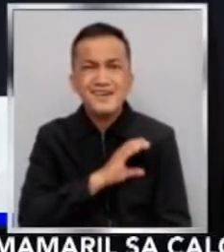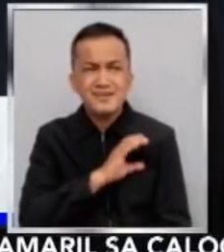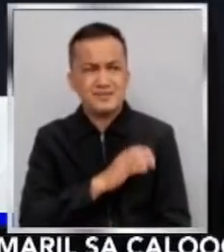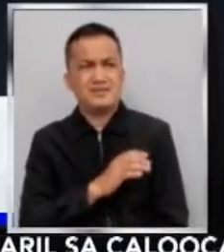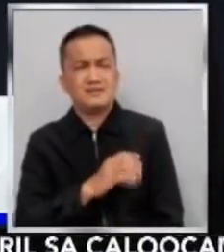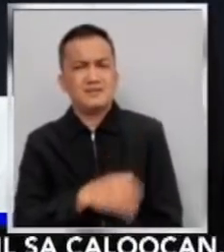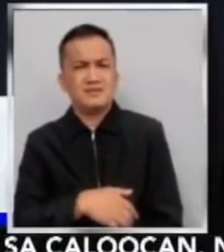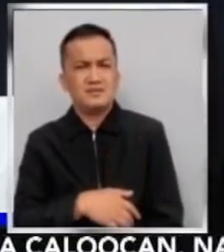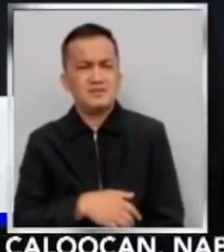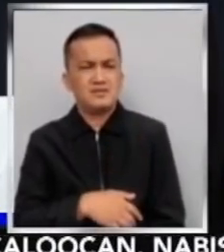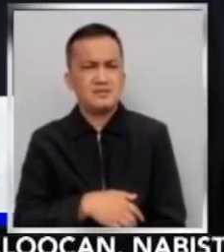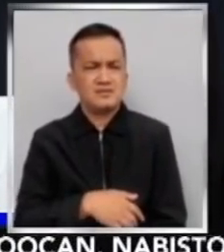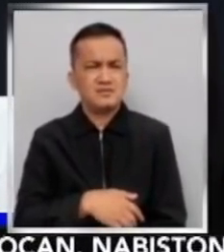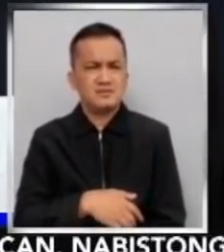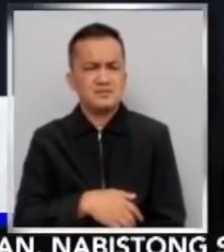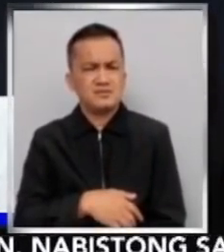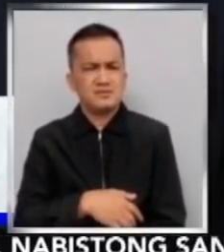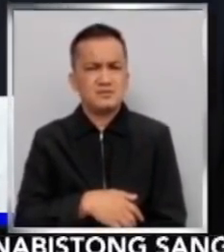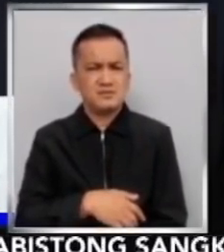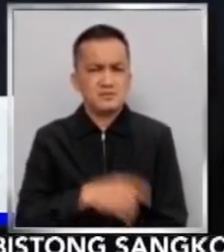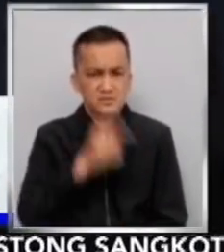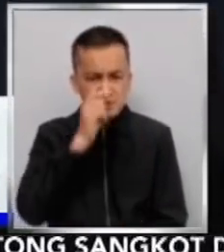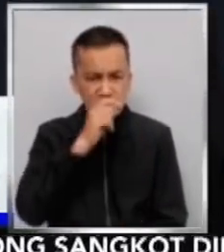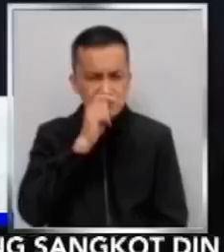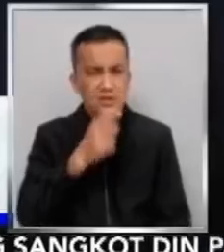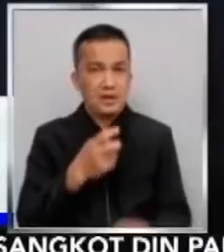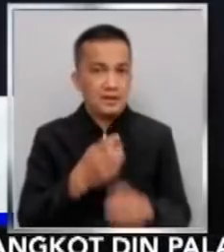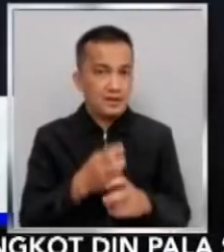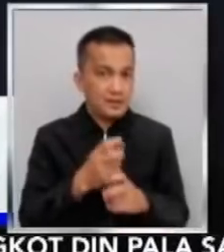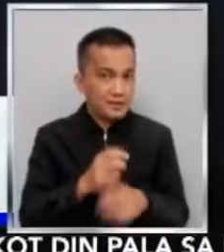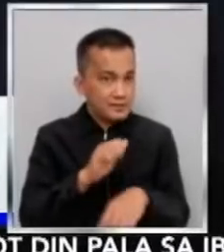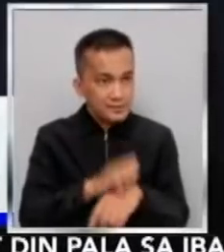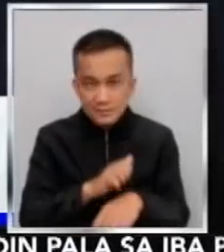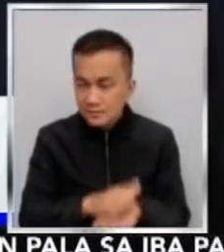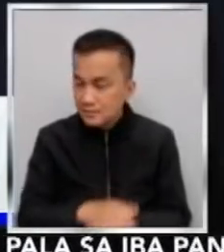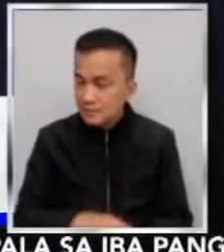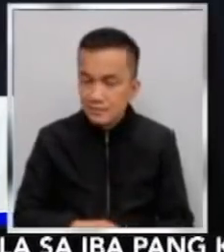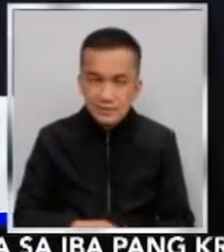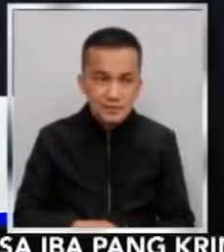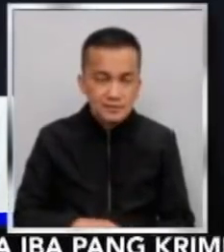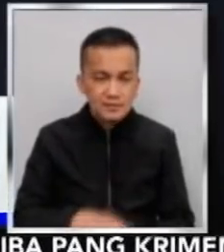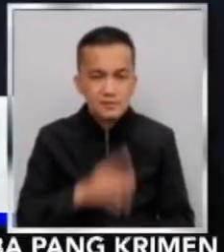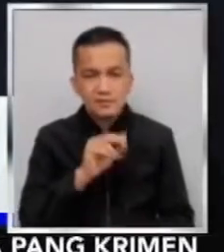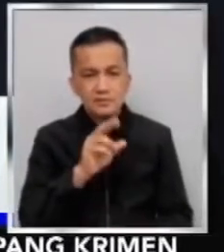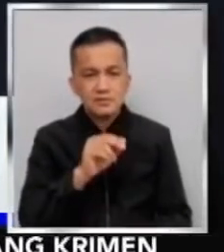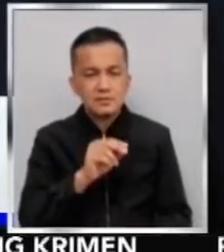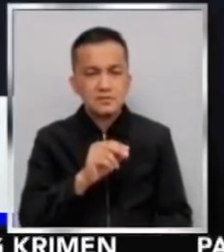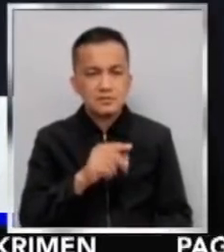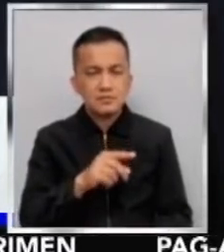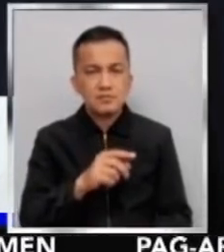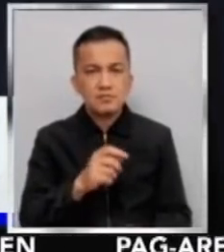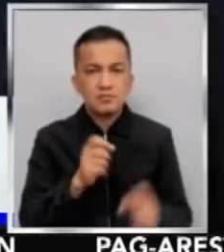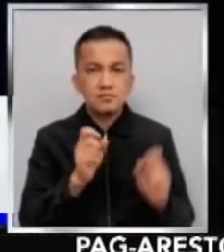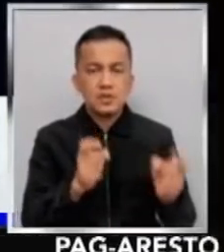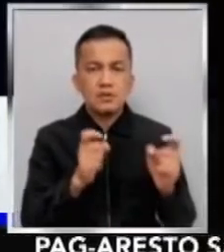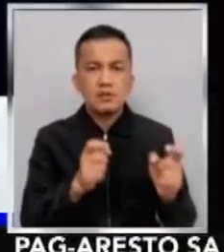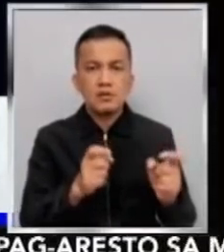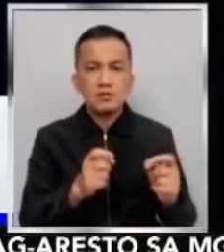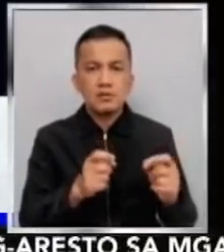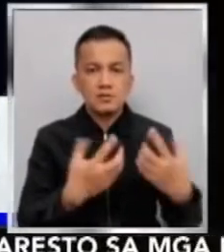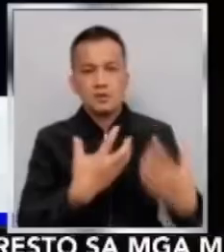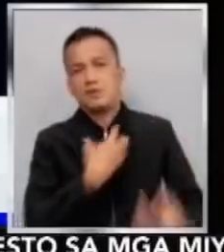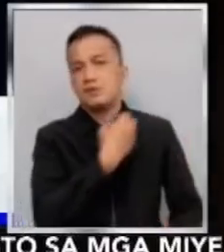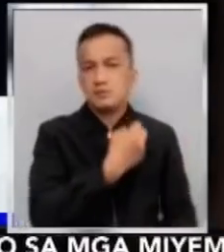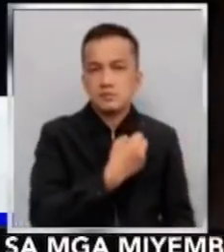parang, siyempre, Tagalog ko, mahirap din ako mag-English pag gano'n. No, sabi ko. Iglala lang niya rin akong sinunggaban. At si